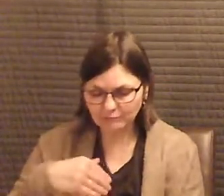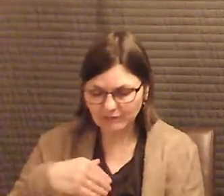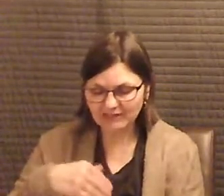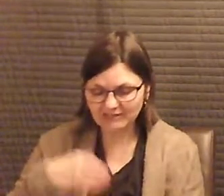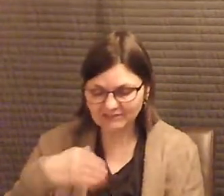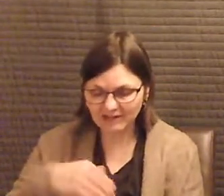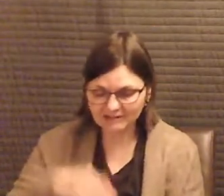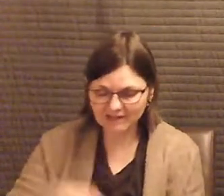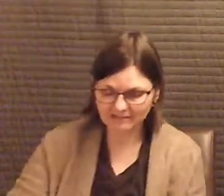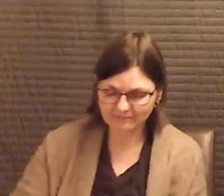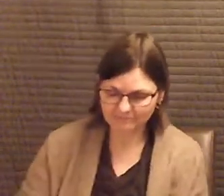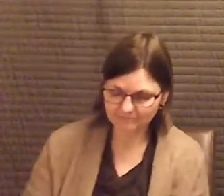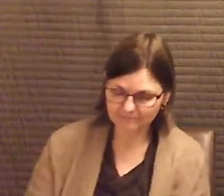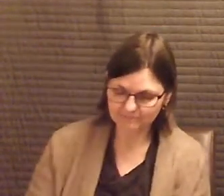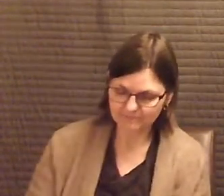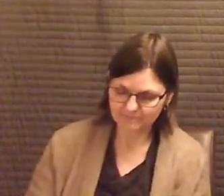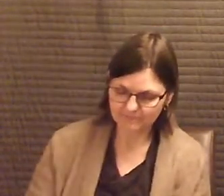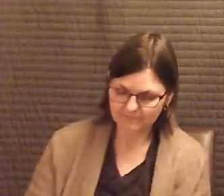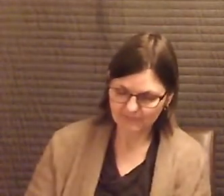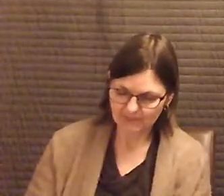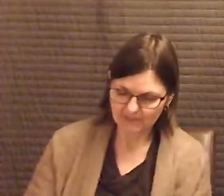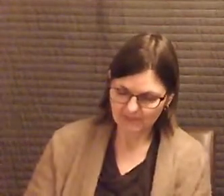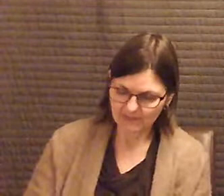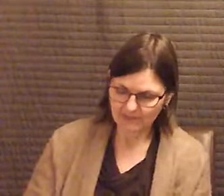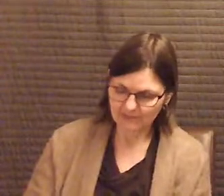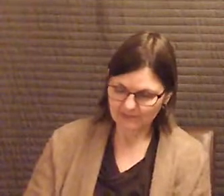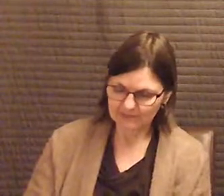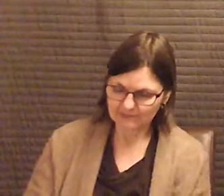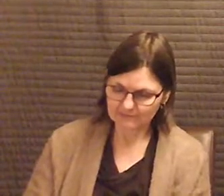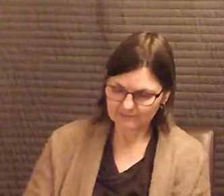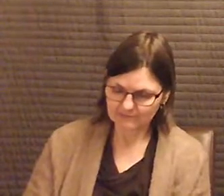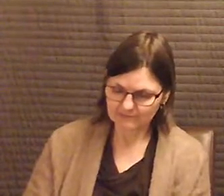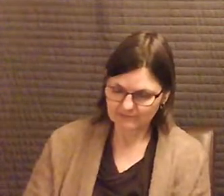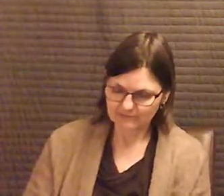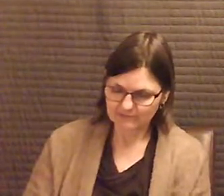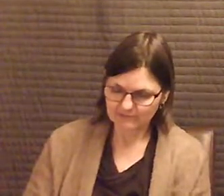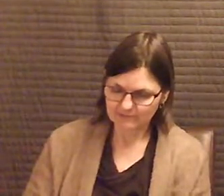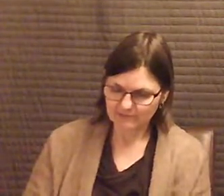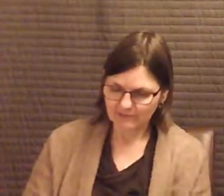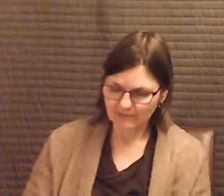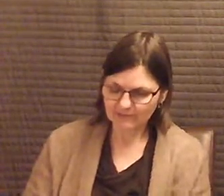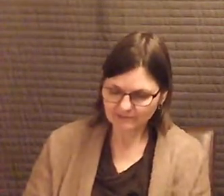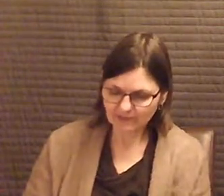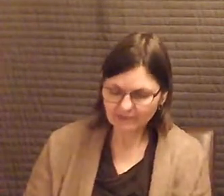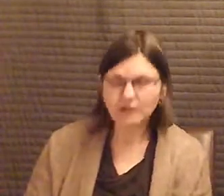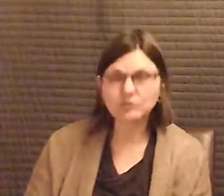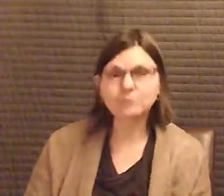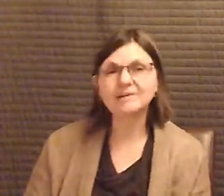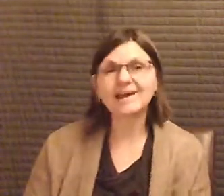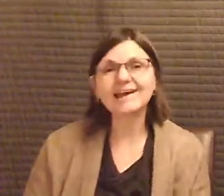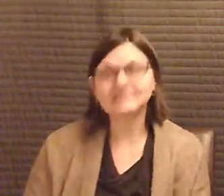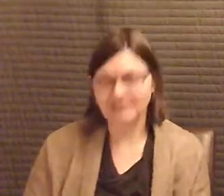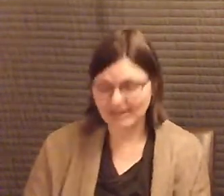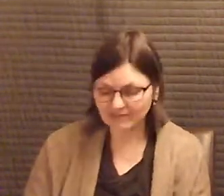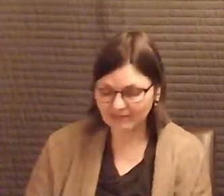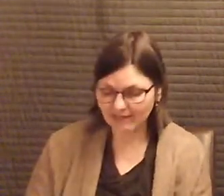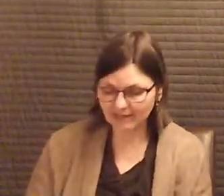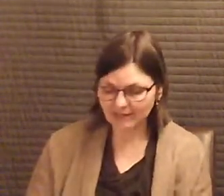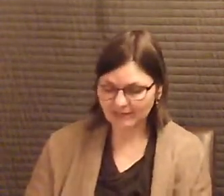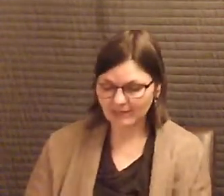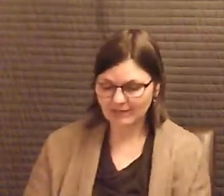stelde voor de heren zangers aan bij deze preek en wordt gewoon de hemel de preses en dat zij zouden